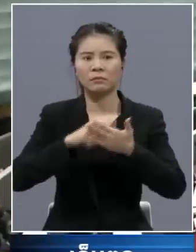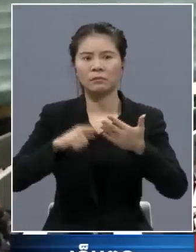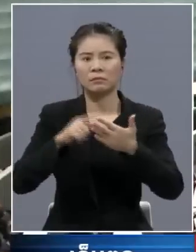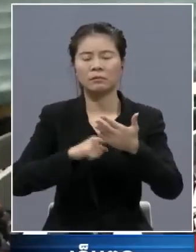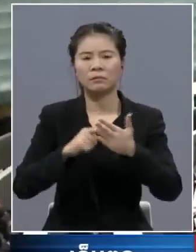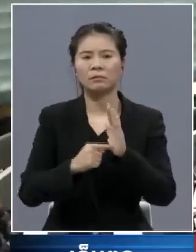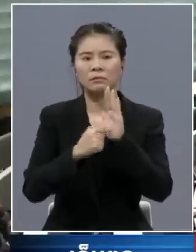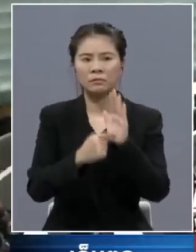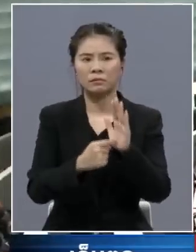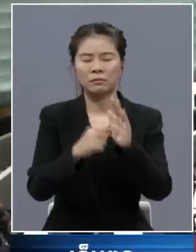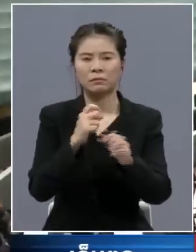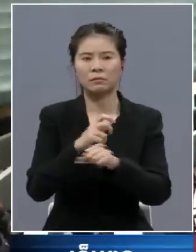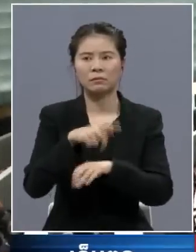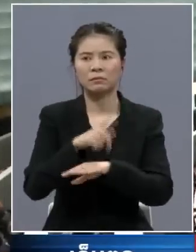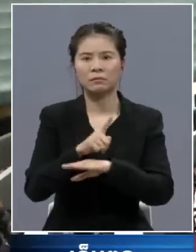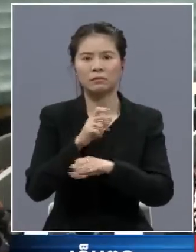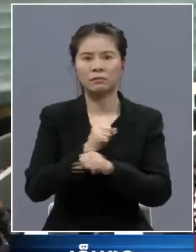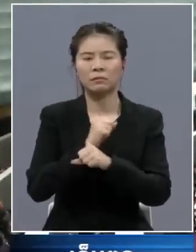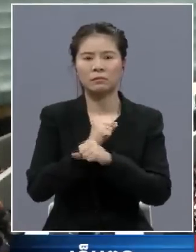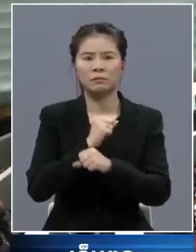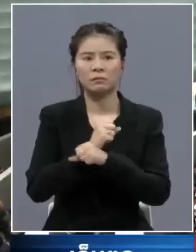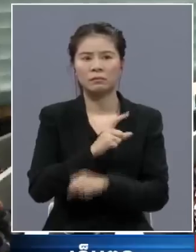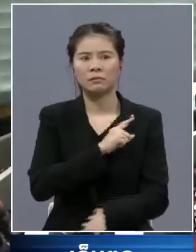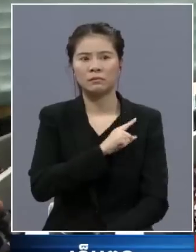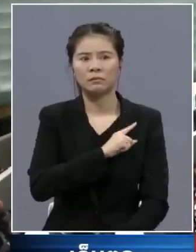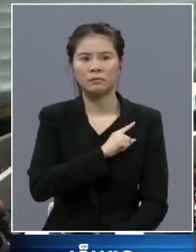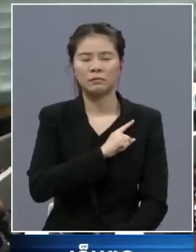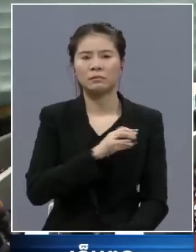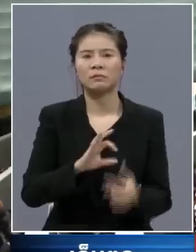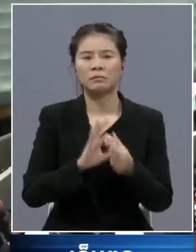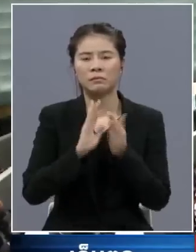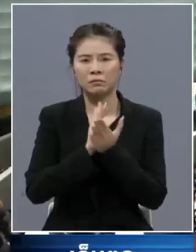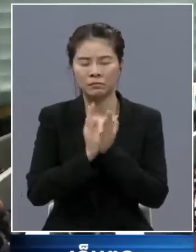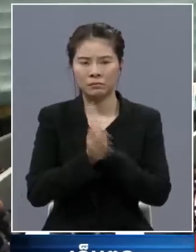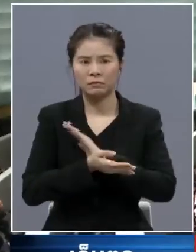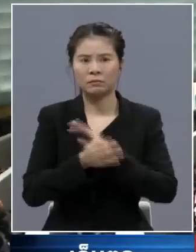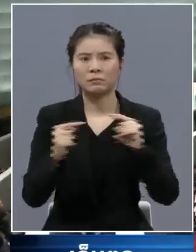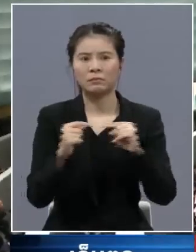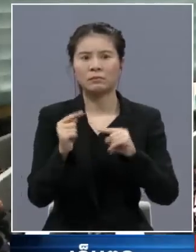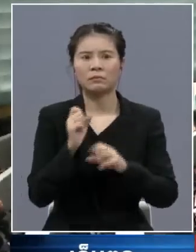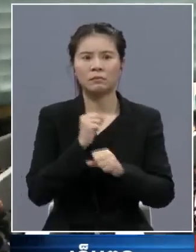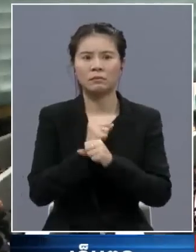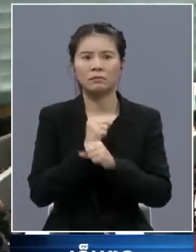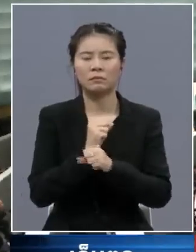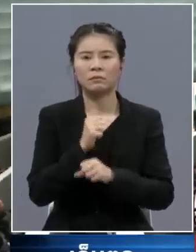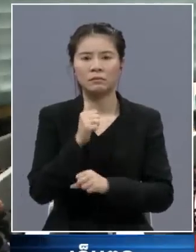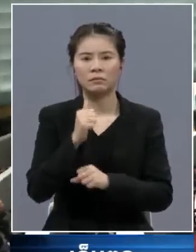นอต้องได้ประธานสภาก่อนนะครับช่วงนี้แหละจะเป็นจุดเปลี่ยนสลับขั้วการเมืองได้โดยเฉพาะหาก2พรรคใหญ่ก้า